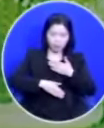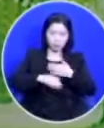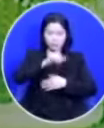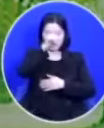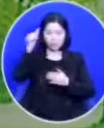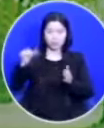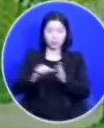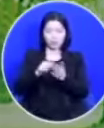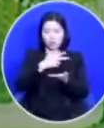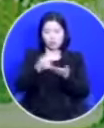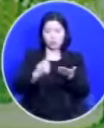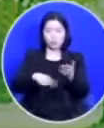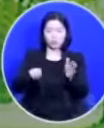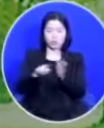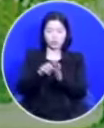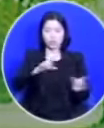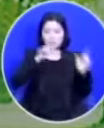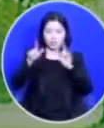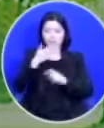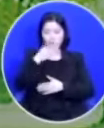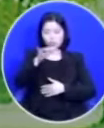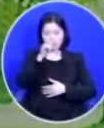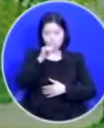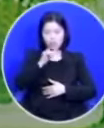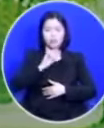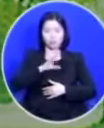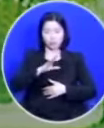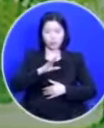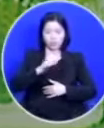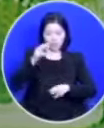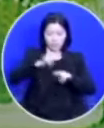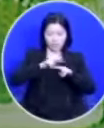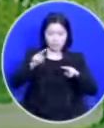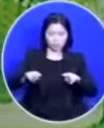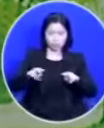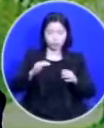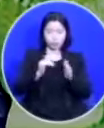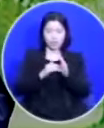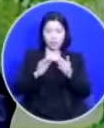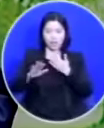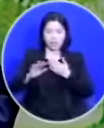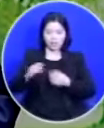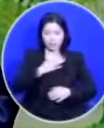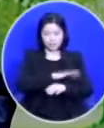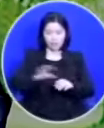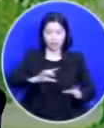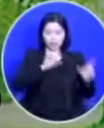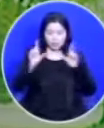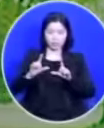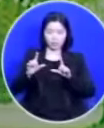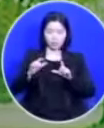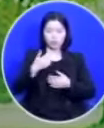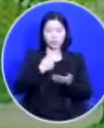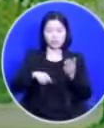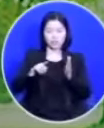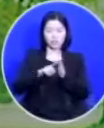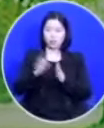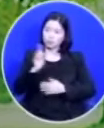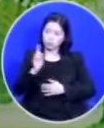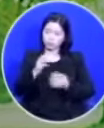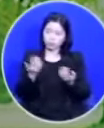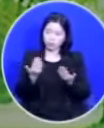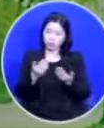위해서 살 수 있을까 하는 것뿐입니다 퇴 지구의 사냥만 위하여 살기 원하는 데 무슨 일을 어떻게 해야 하는건지